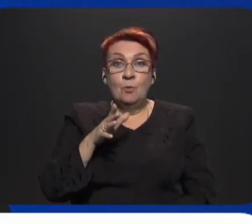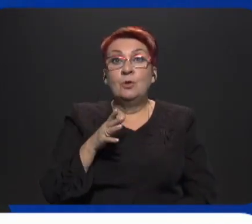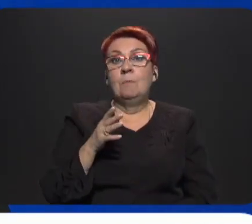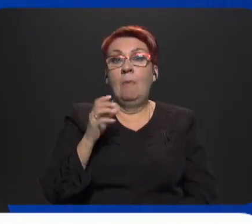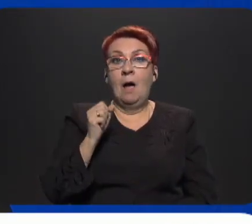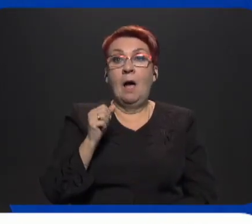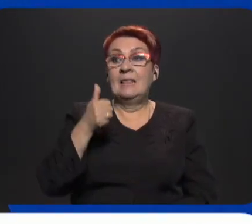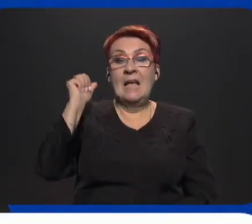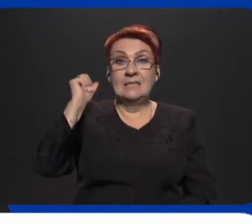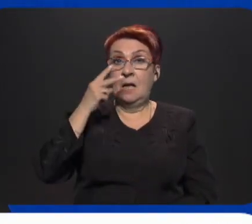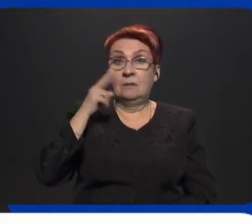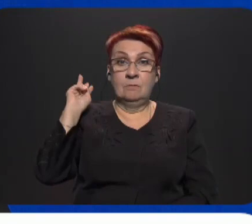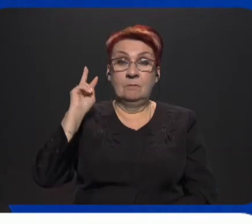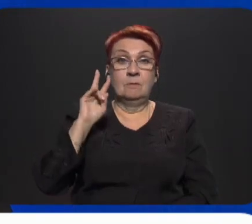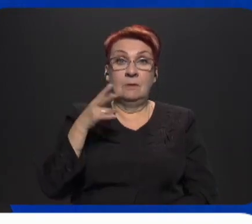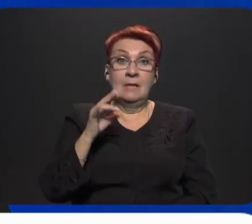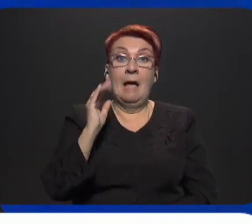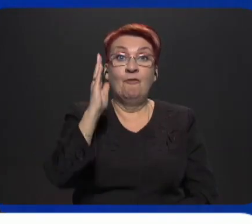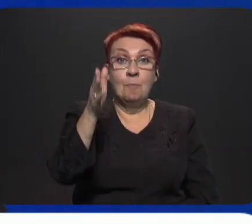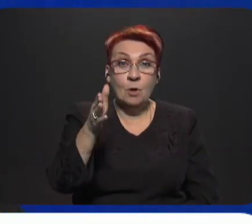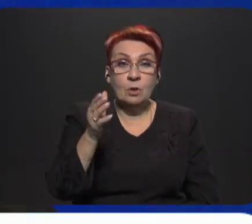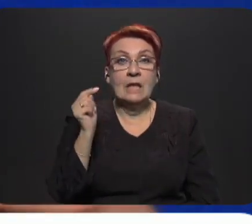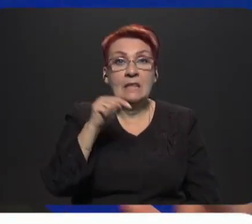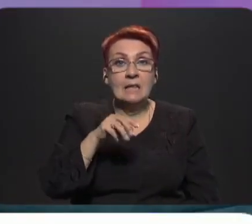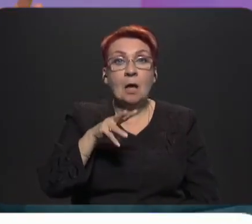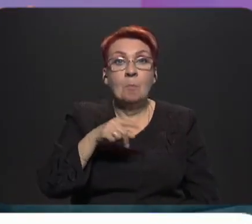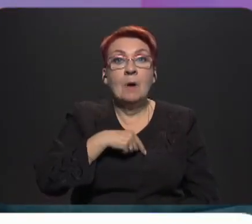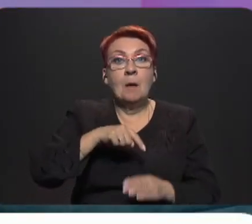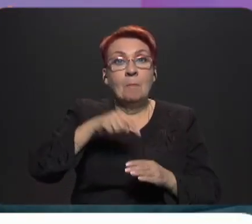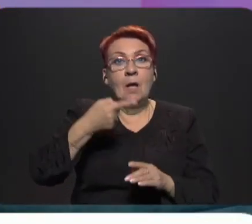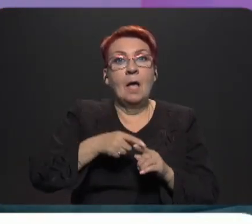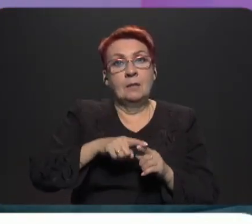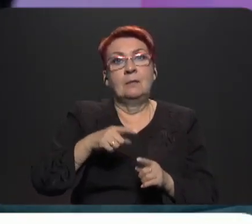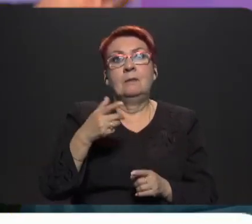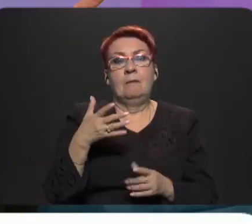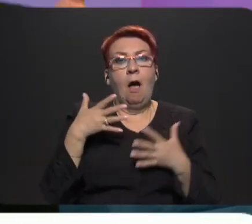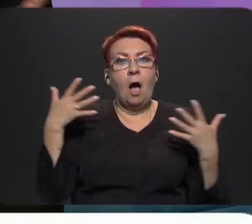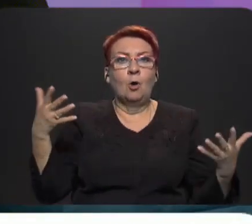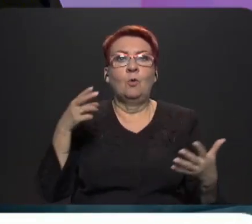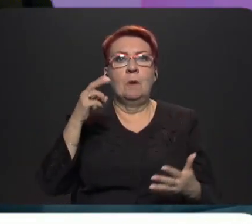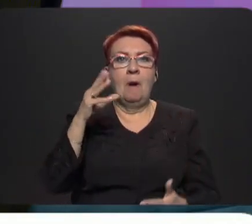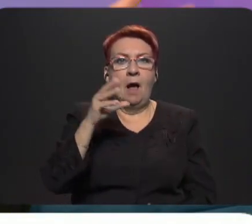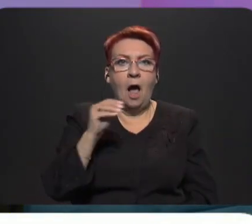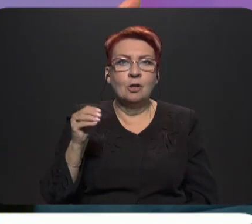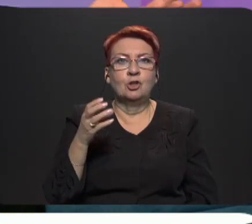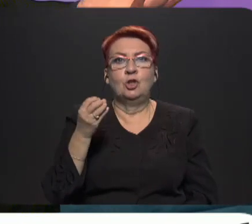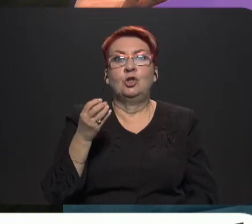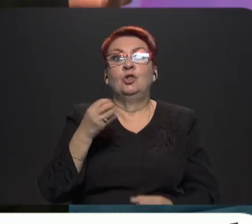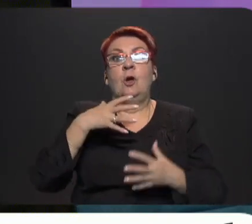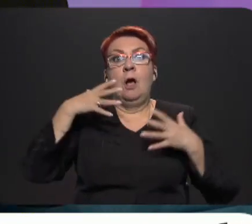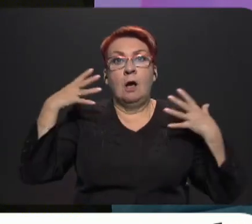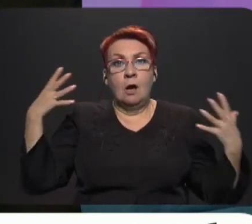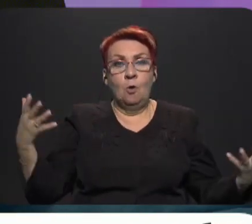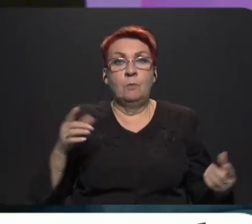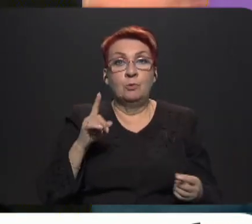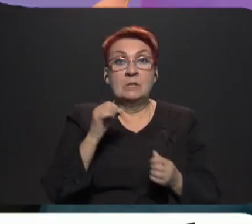вперед, если мы так не будем поступать, то тогда мы почувствуем этот багаж огромный, еще огромный, потому